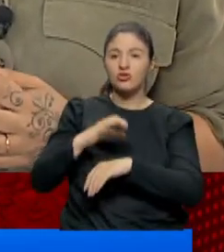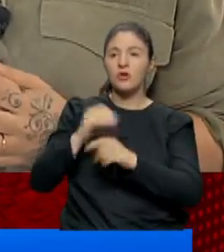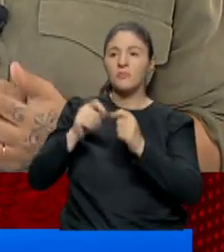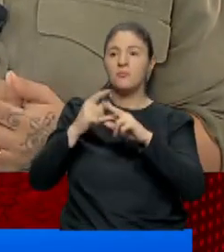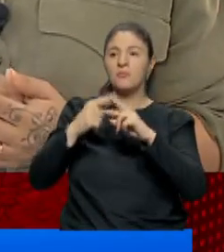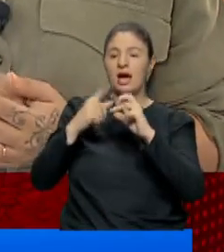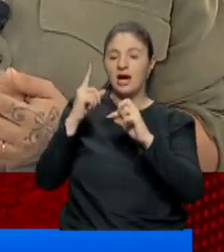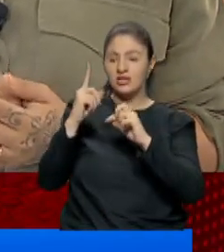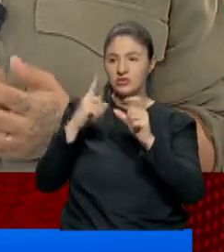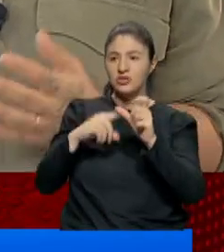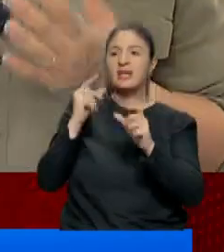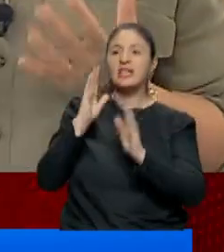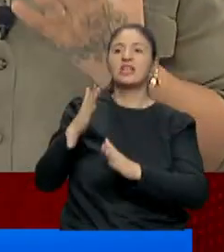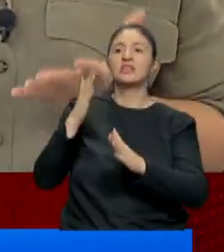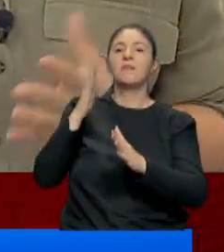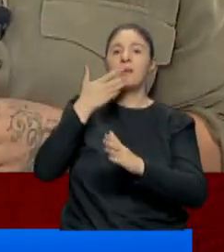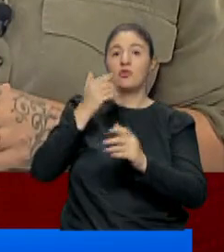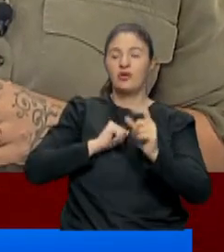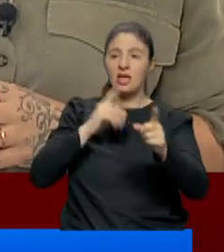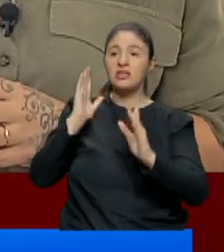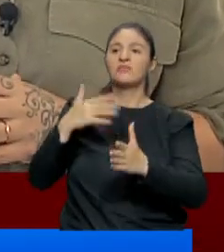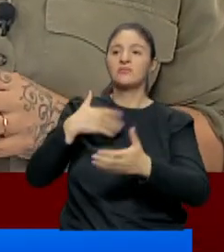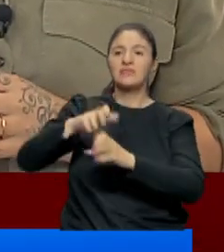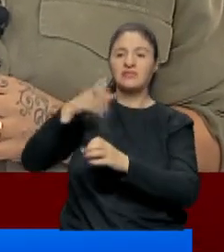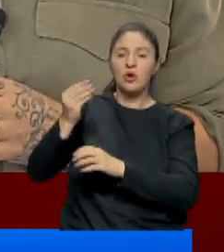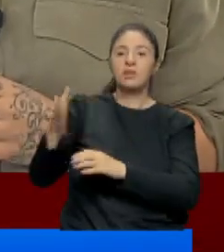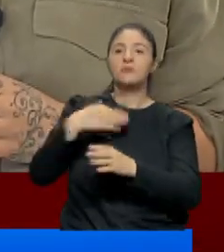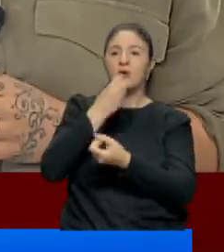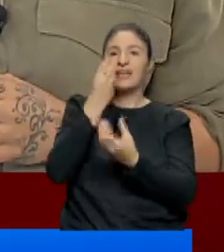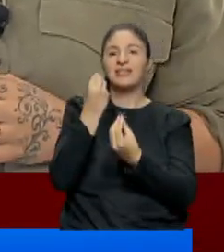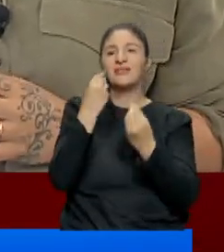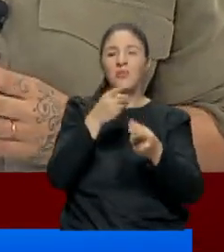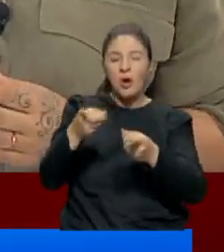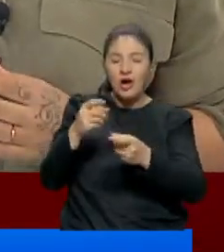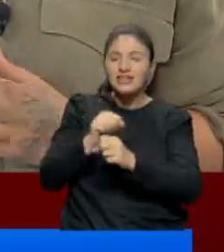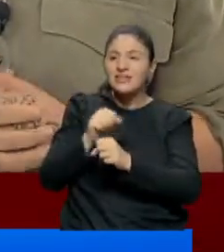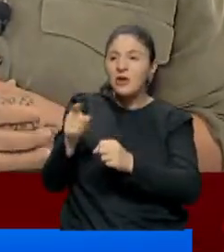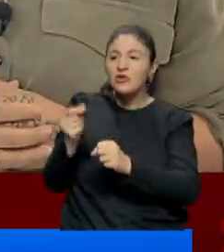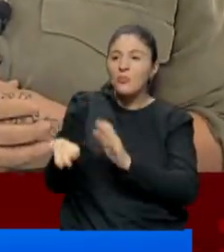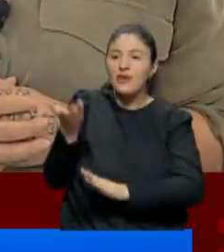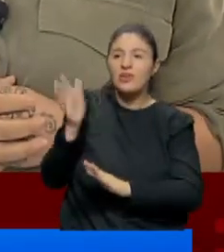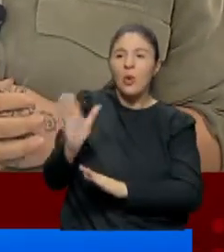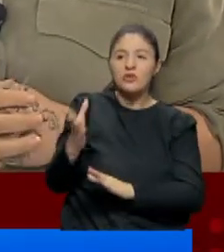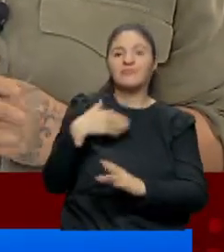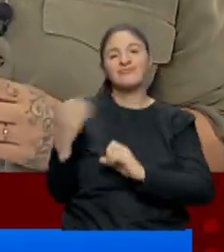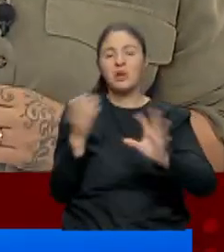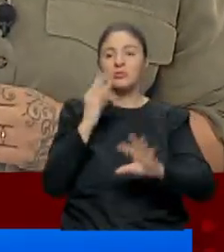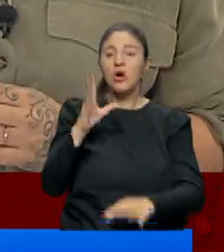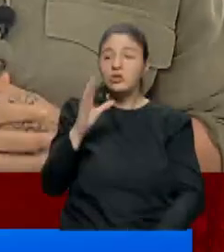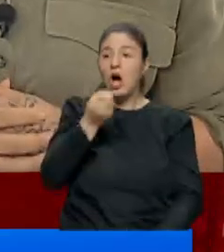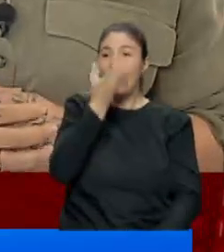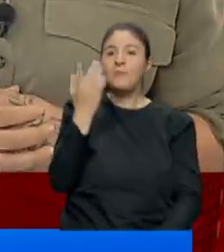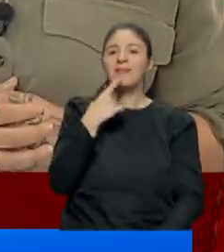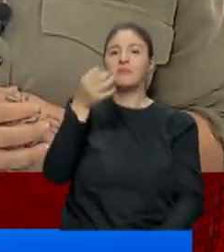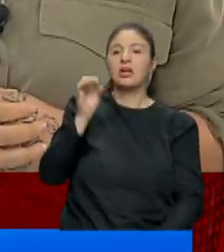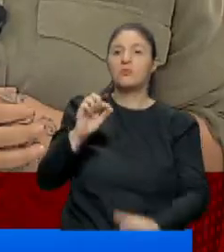Dr Barış çaldı Marmara daha çok komposto olsa dedi Biz bu ormanları iyileştirebilecek da gitti buradan çıktı asmayı Norman